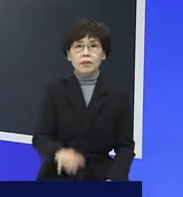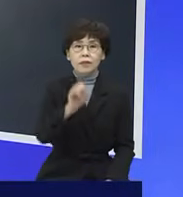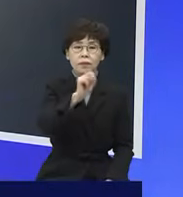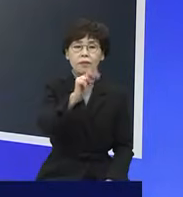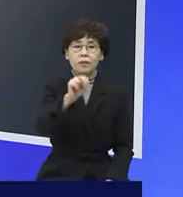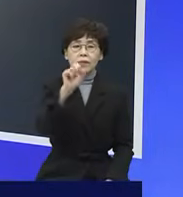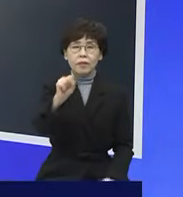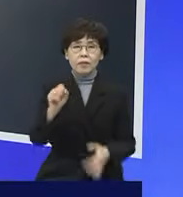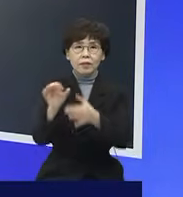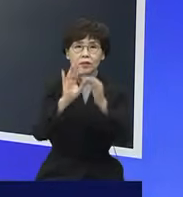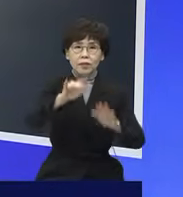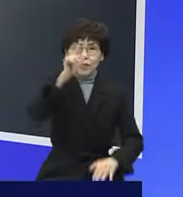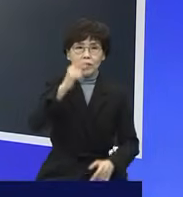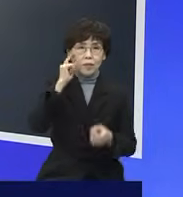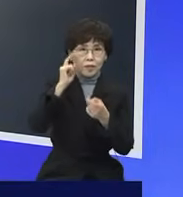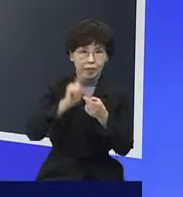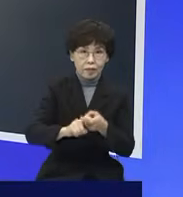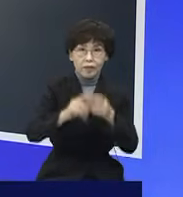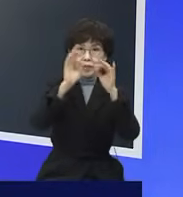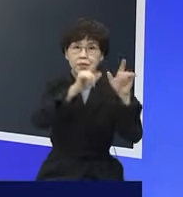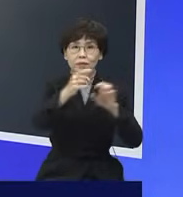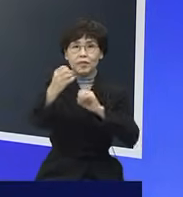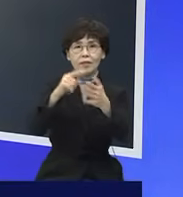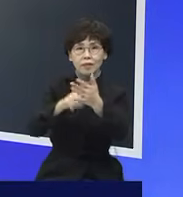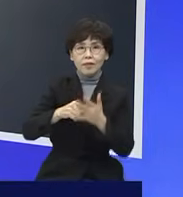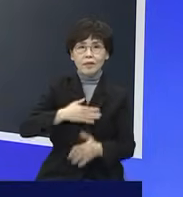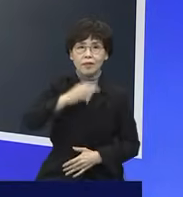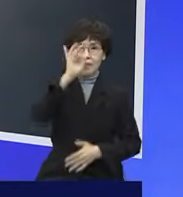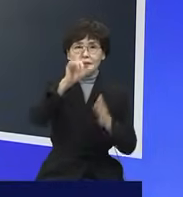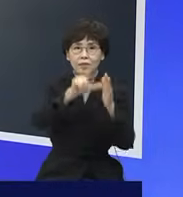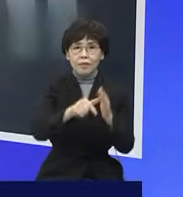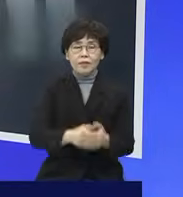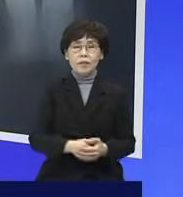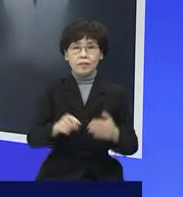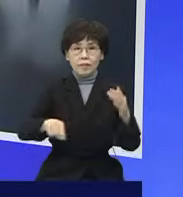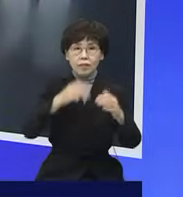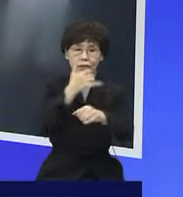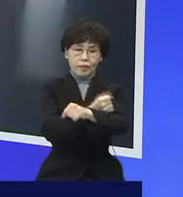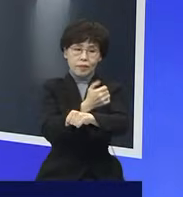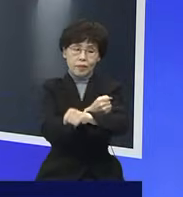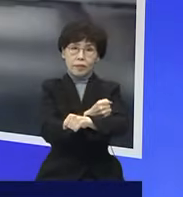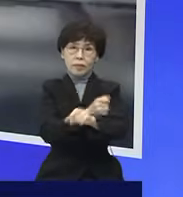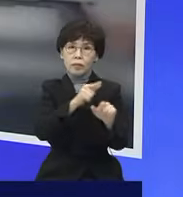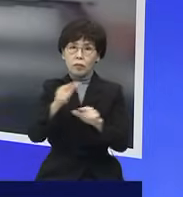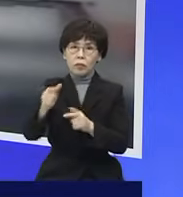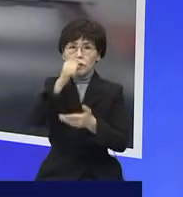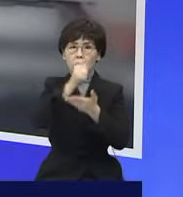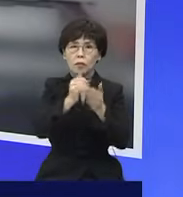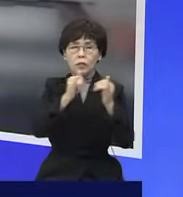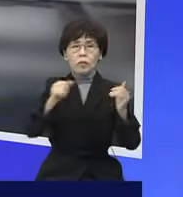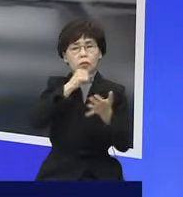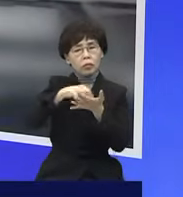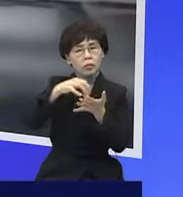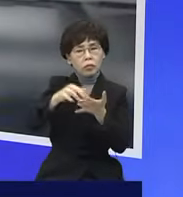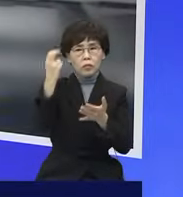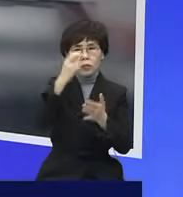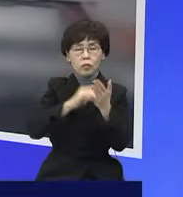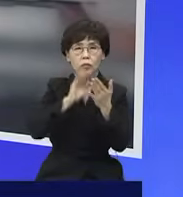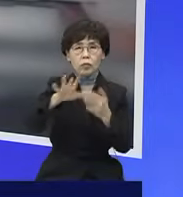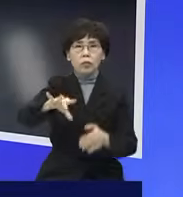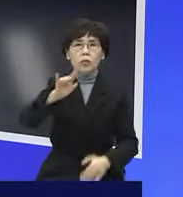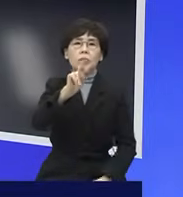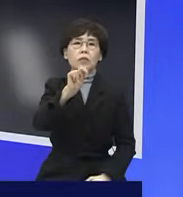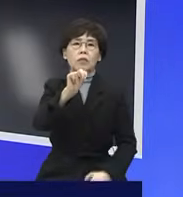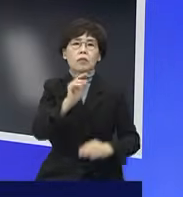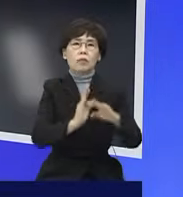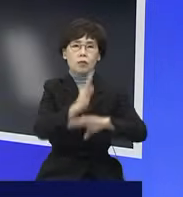SNS를 통해 오늘 하루 관심사와 누리꾼들의 반응을 알아보는 오클릭 시간입니다. 국내 마약류 사범이 통계 작성 이후 처음으로 2만 명을